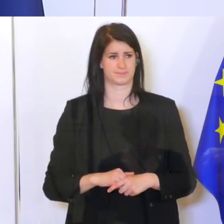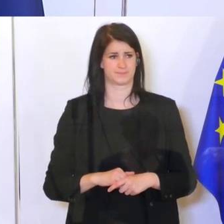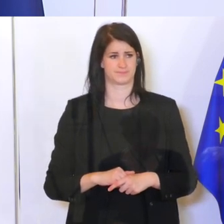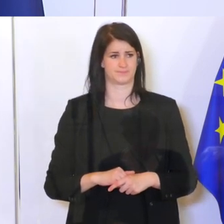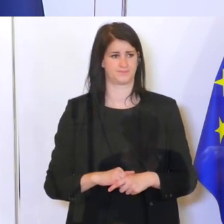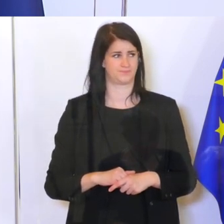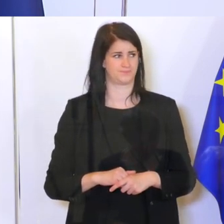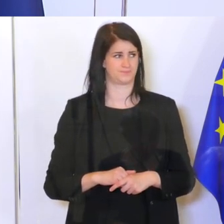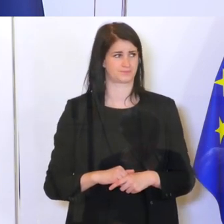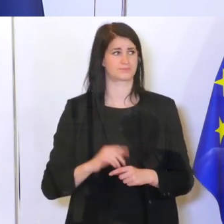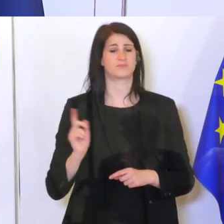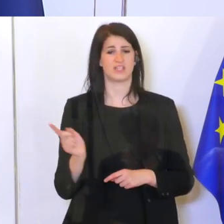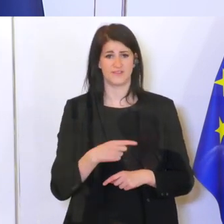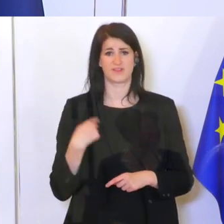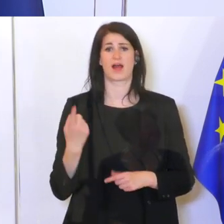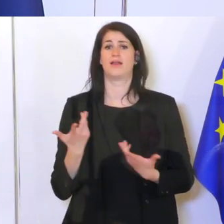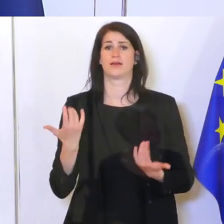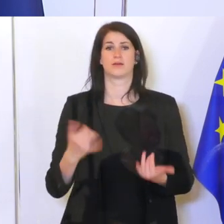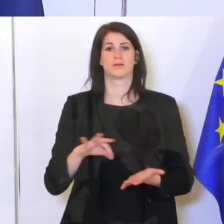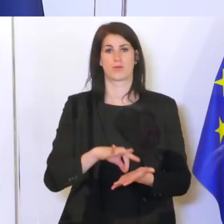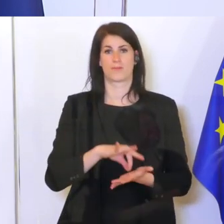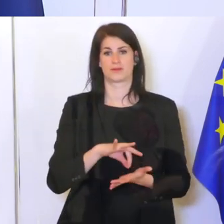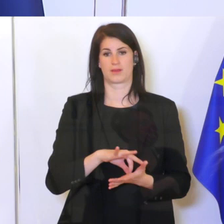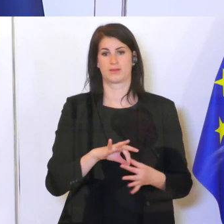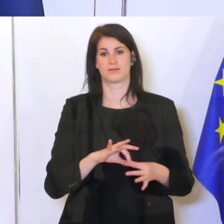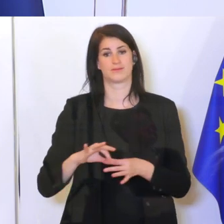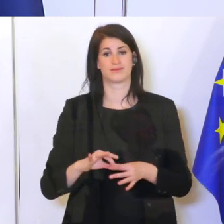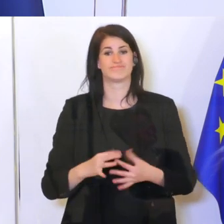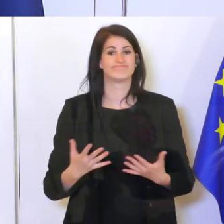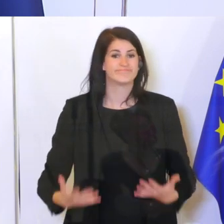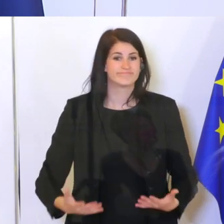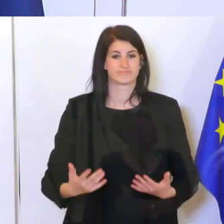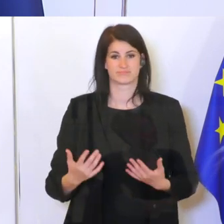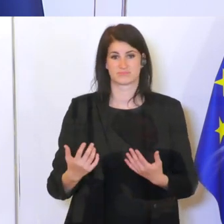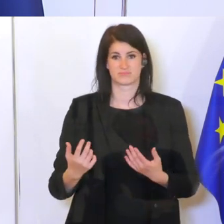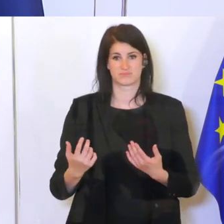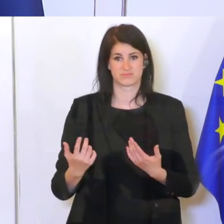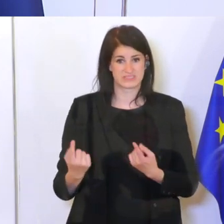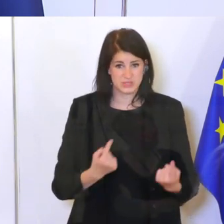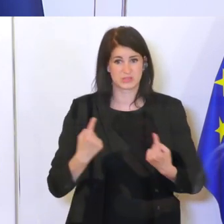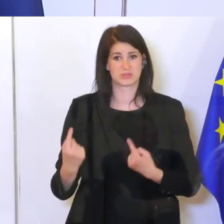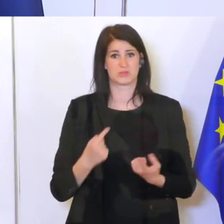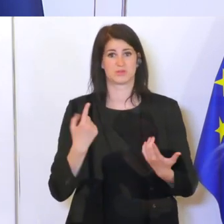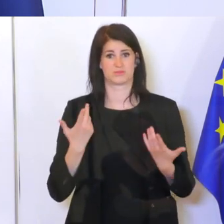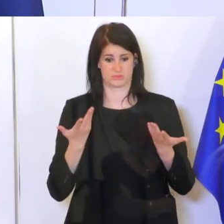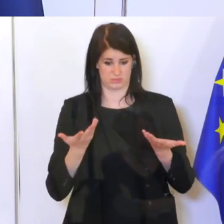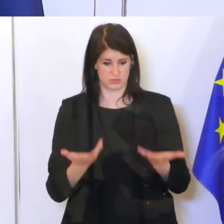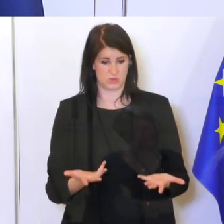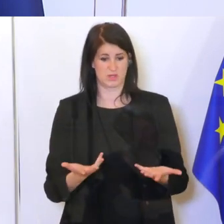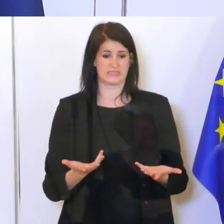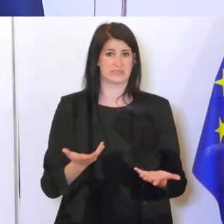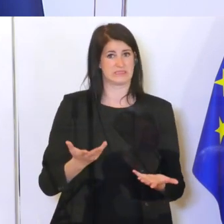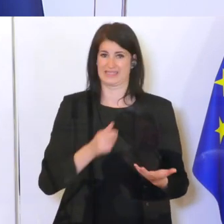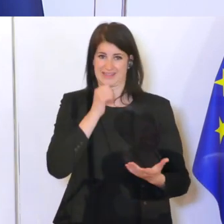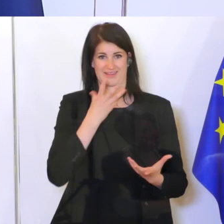Wir alle sind derzeit mit Umständen und Lebensrealitäten konfrontiert, die die meisten von